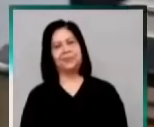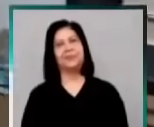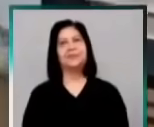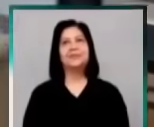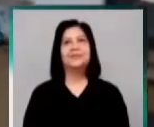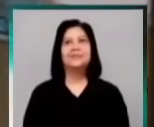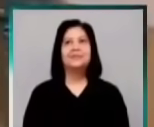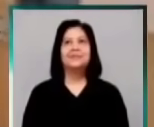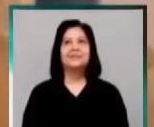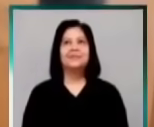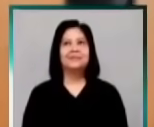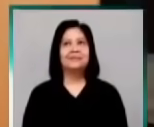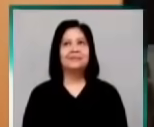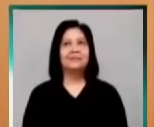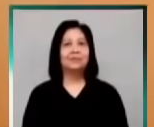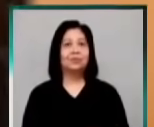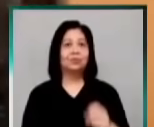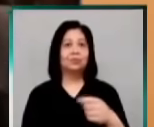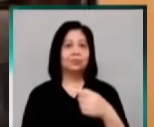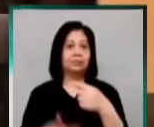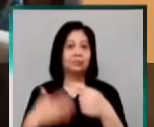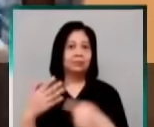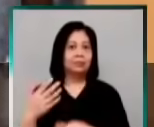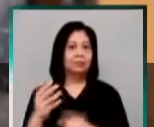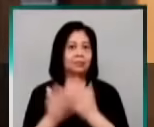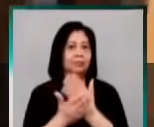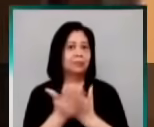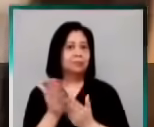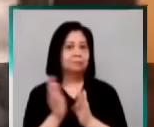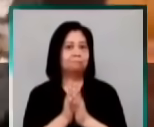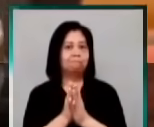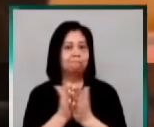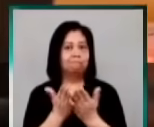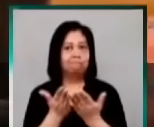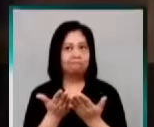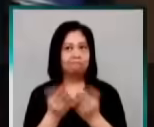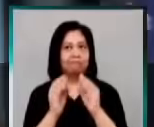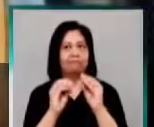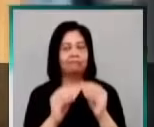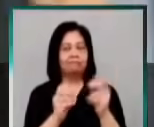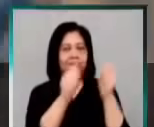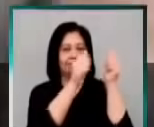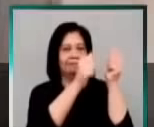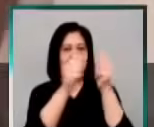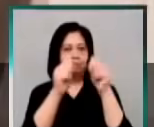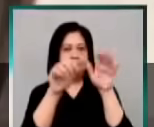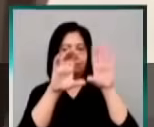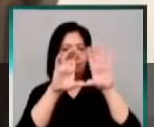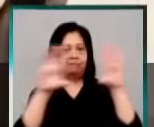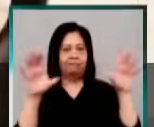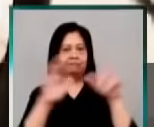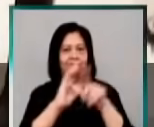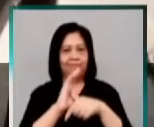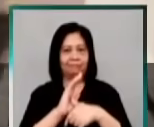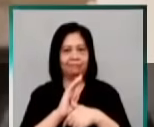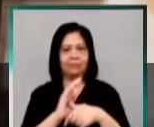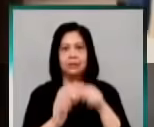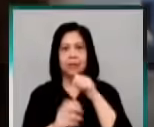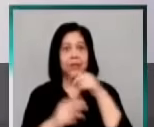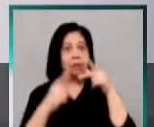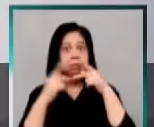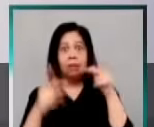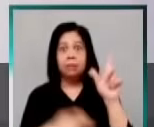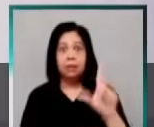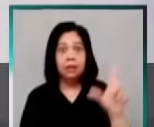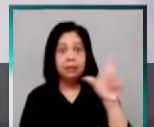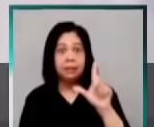So these are some of the books that I'll be putting in the shelves later. Hindi ang public library at hindi